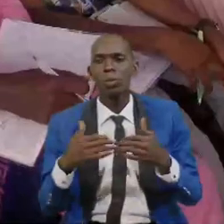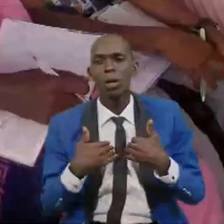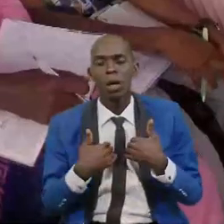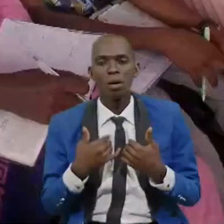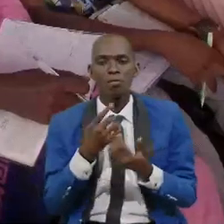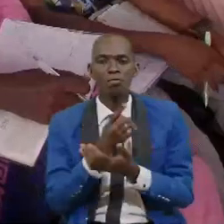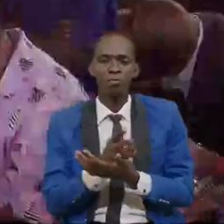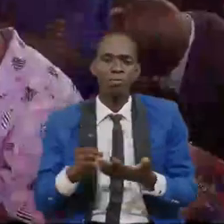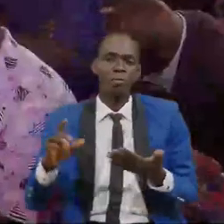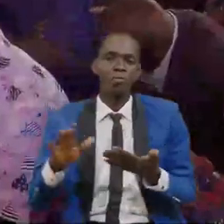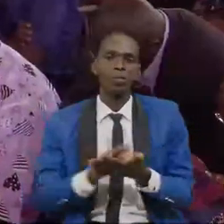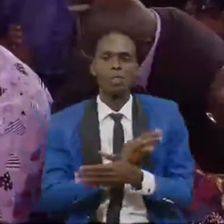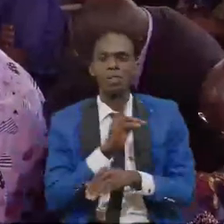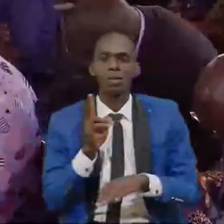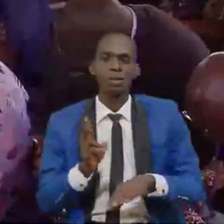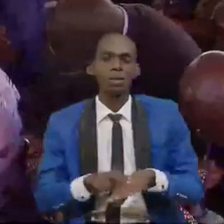Quelle nature as-tu?